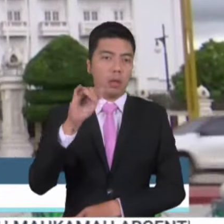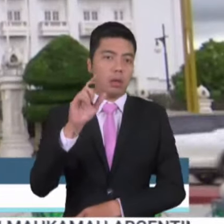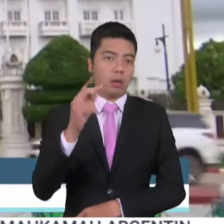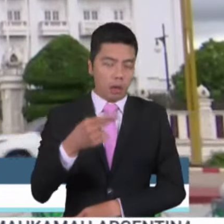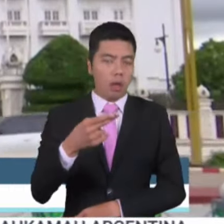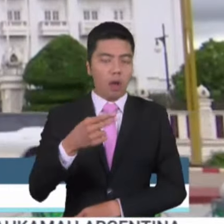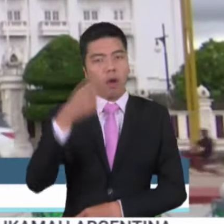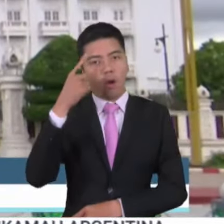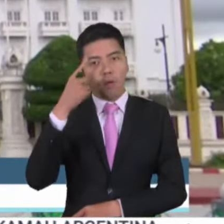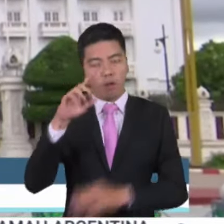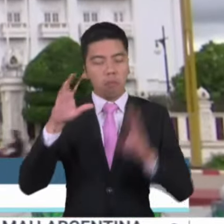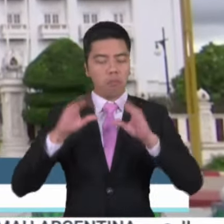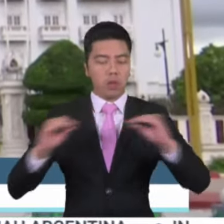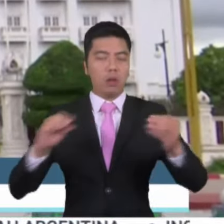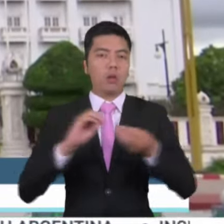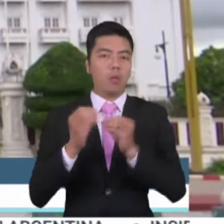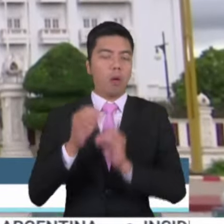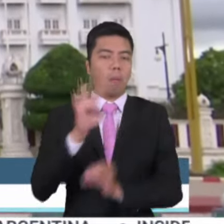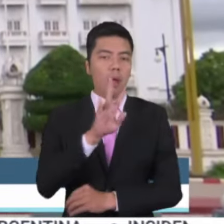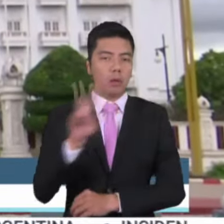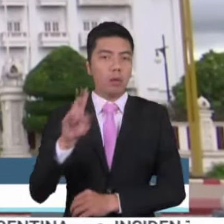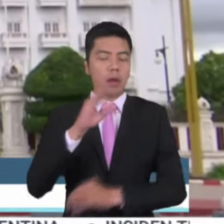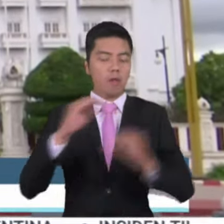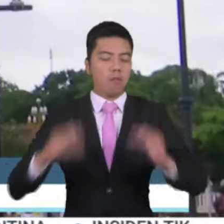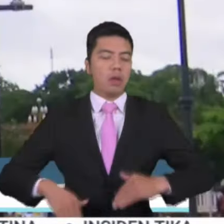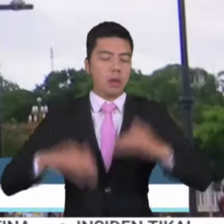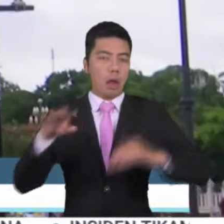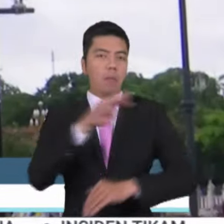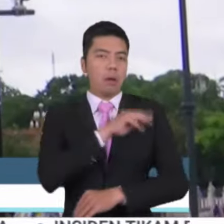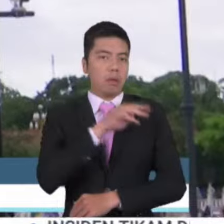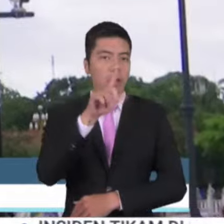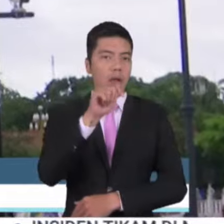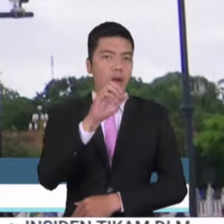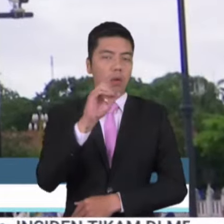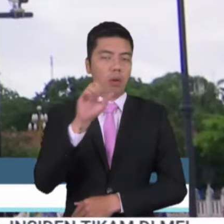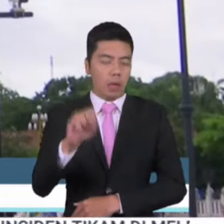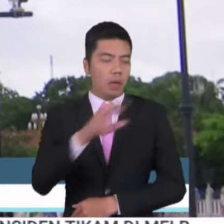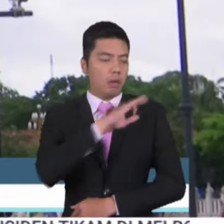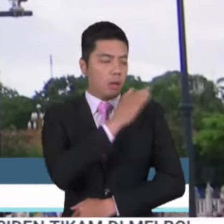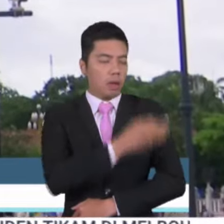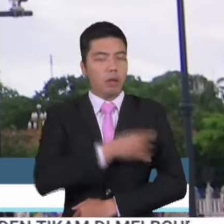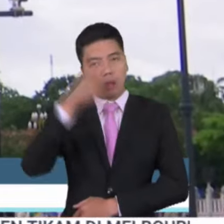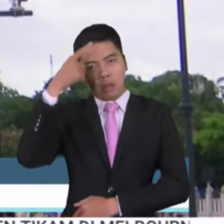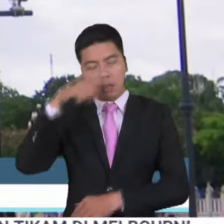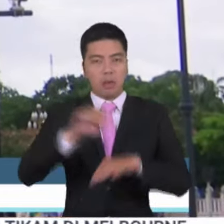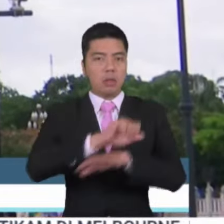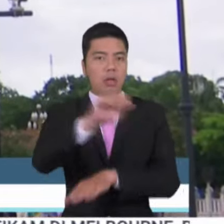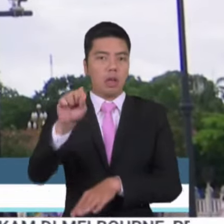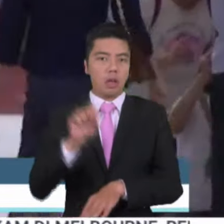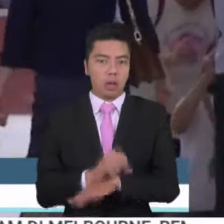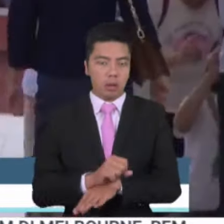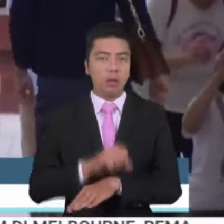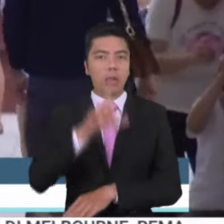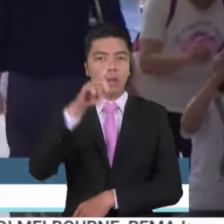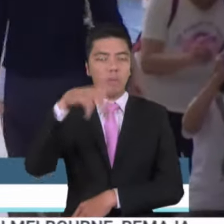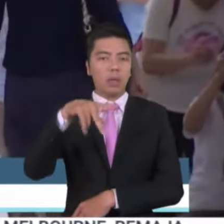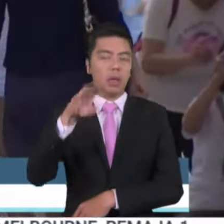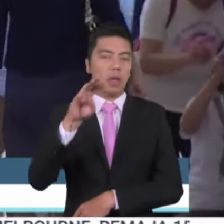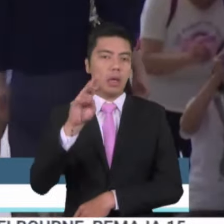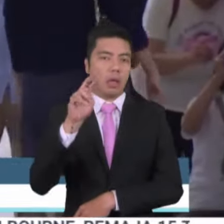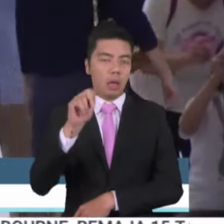ASEAN ke-24 dan mesyuarat peringkat menteri antara Laos, Thailand, Malaysia dan Singapura,